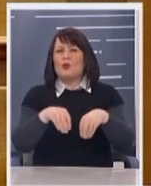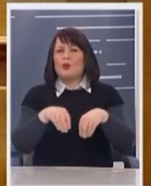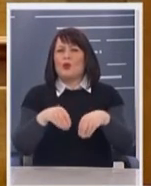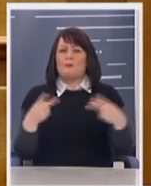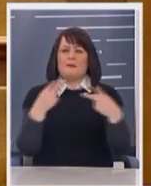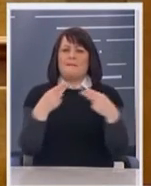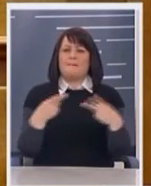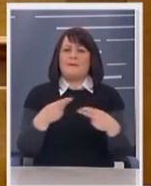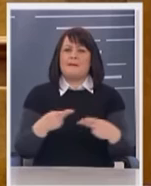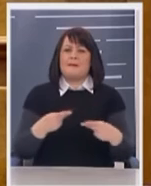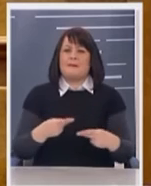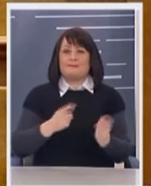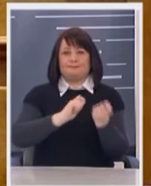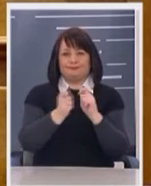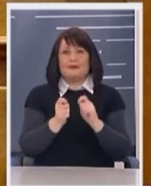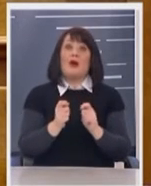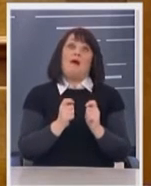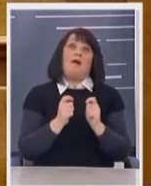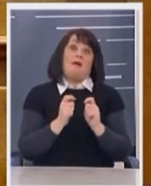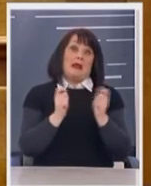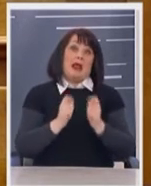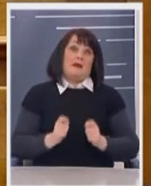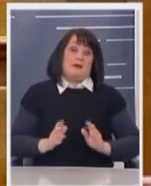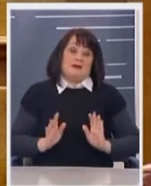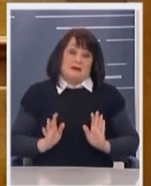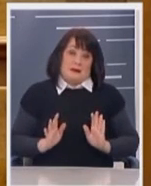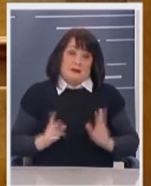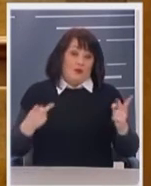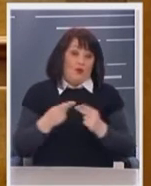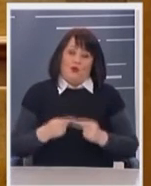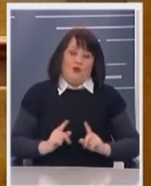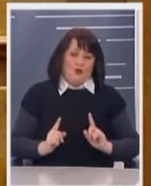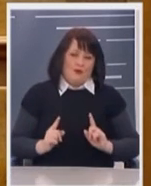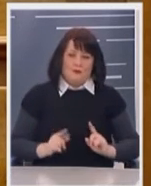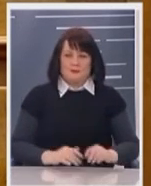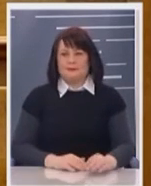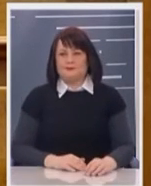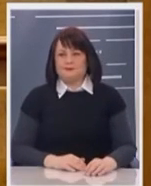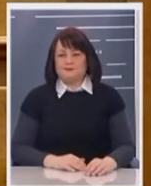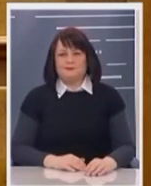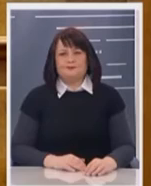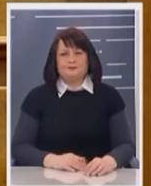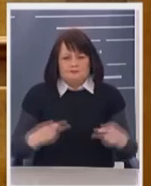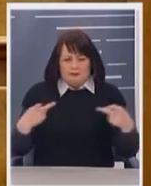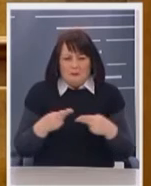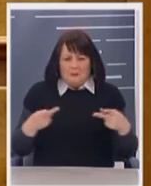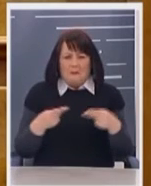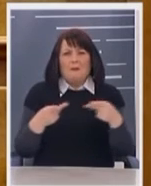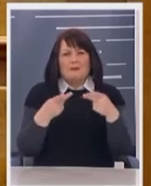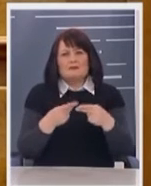περικοπές με τα ρυθμίσεις. Και βεβαίως όταν ξεκινάνε τις περικοπές, να